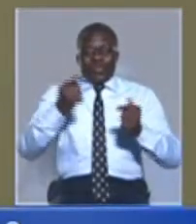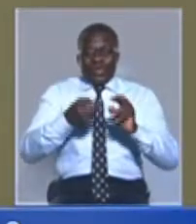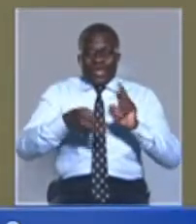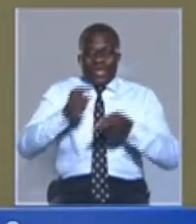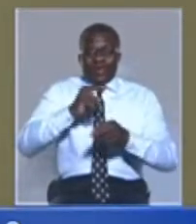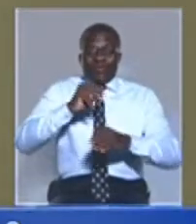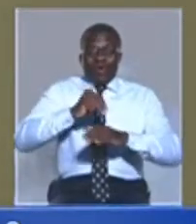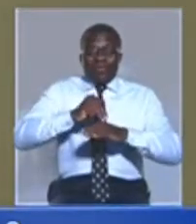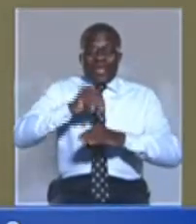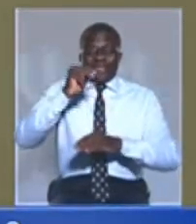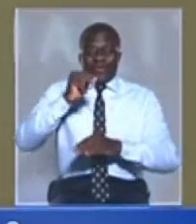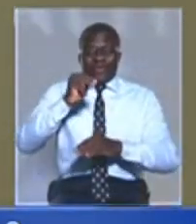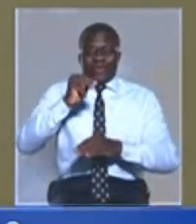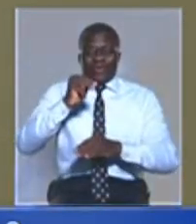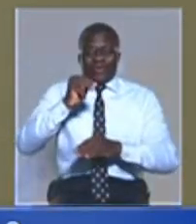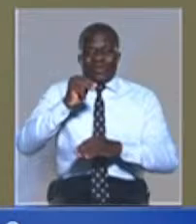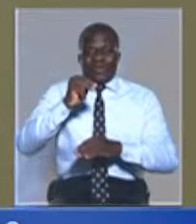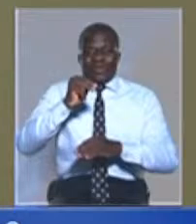réformes majeures,